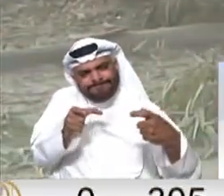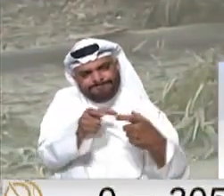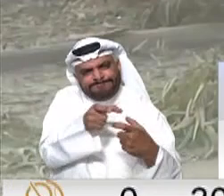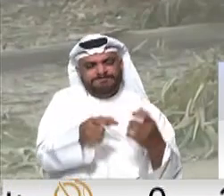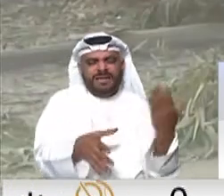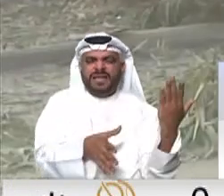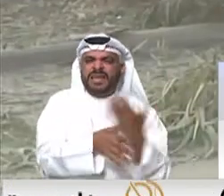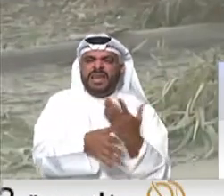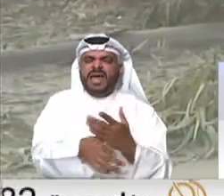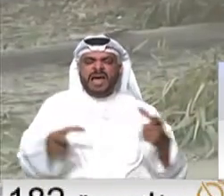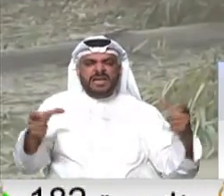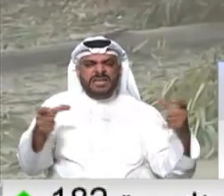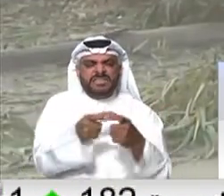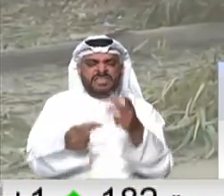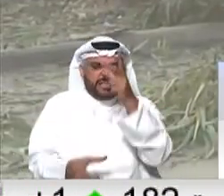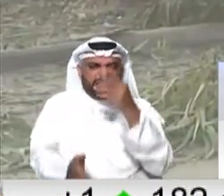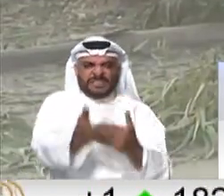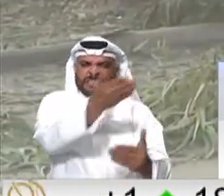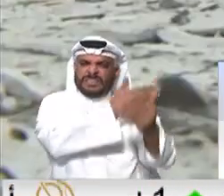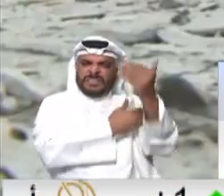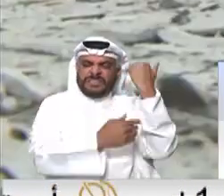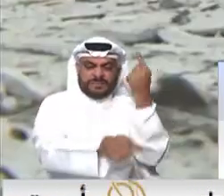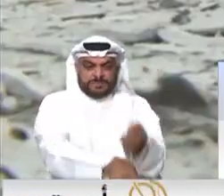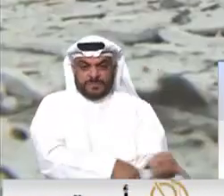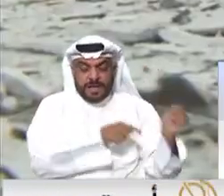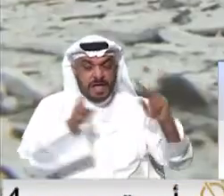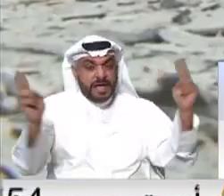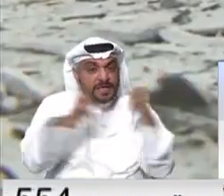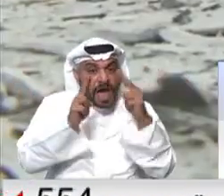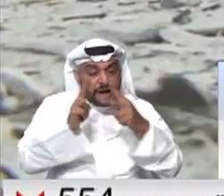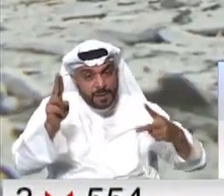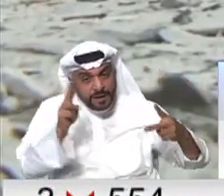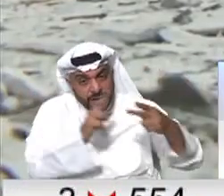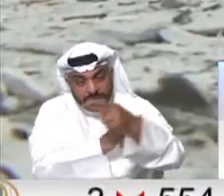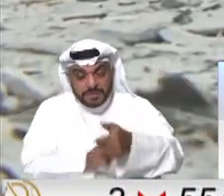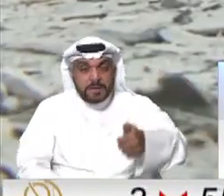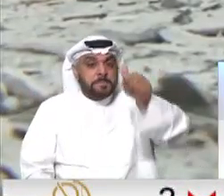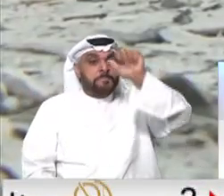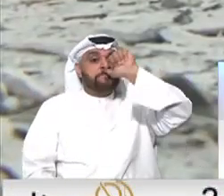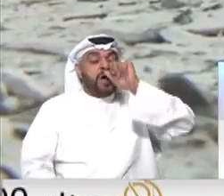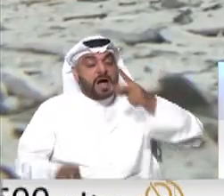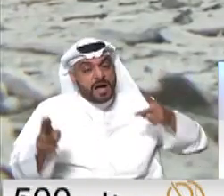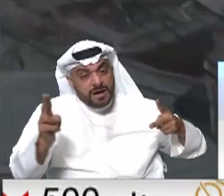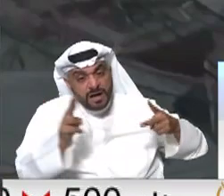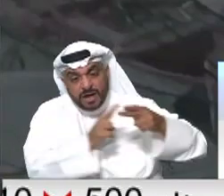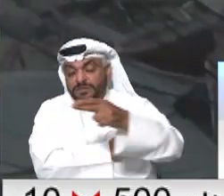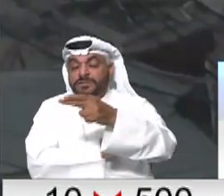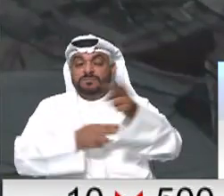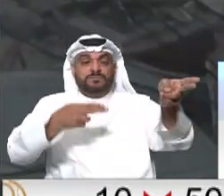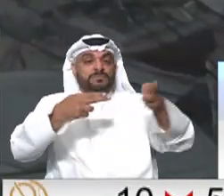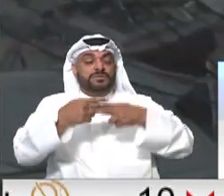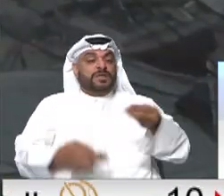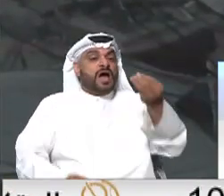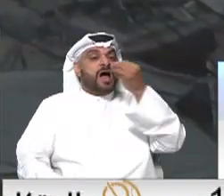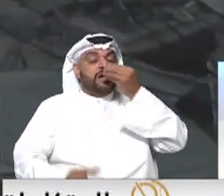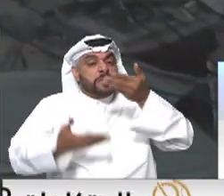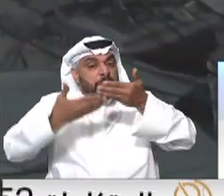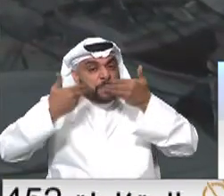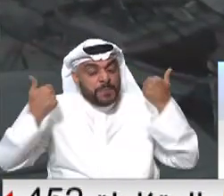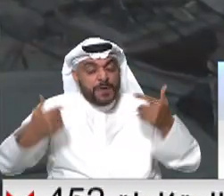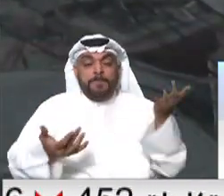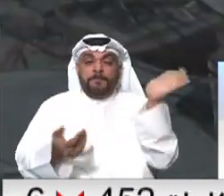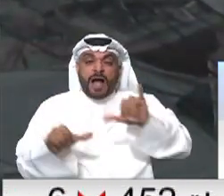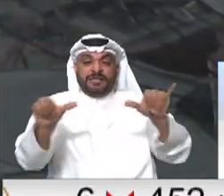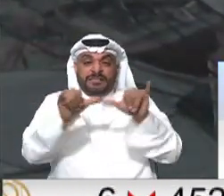بسبب الحصار المشدد، فلا كهرباء ولا ماء ولا وقود ولا طعام، حتى شبكة